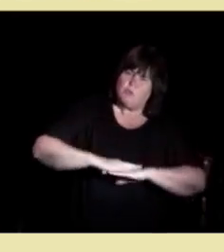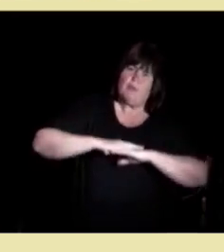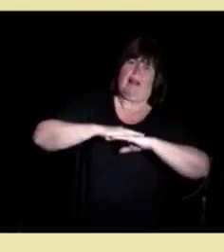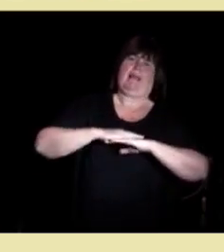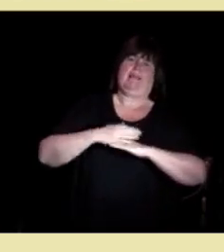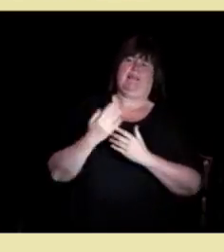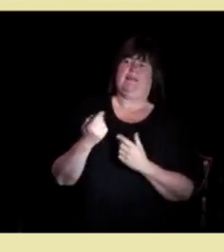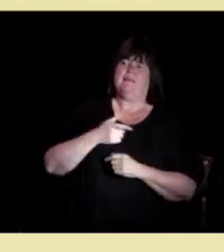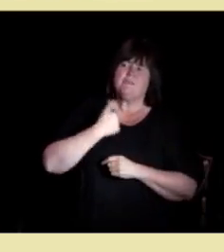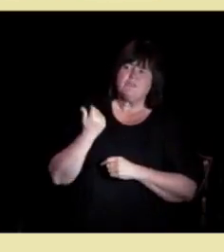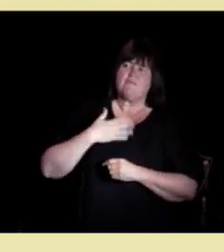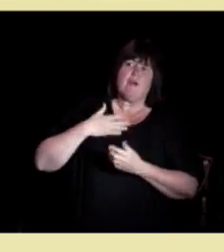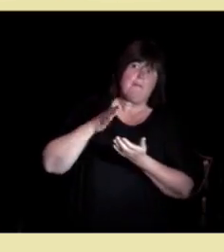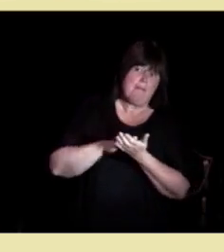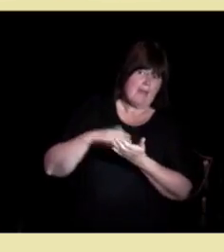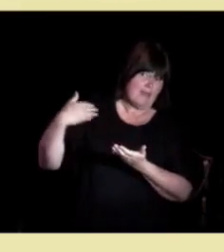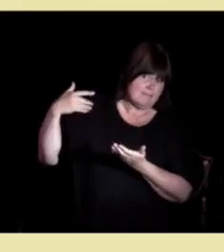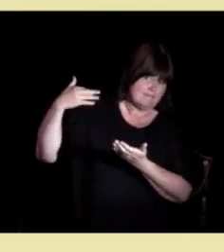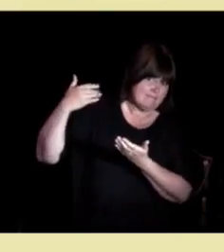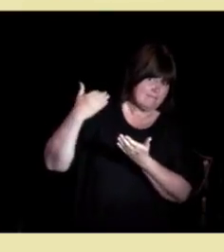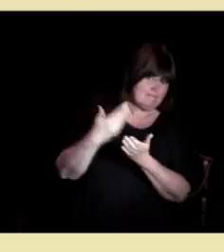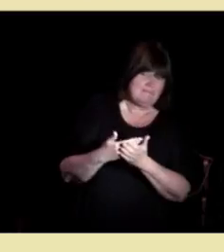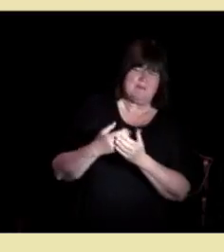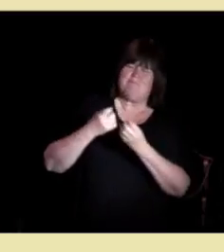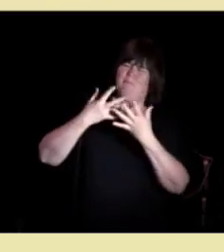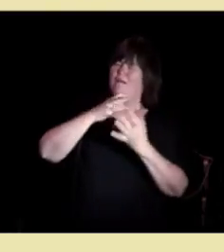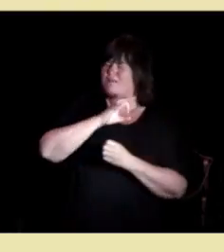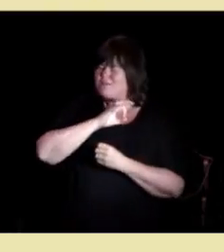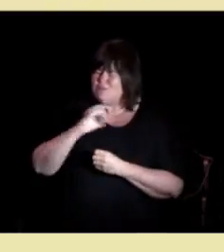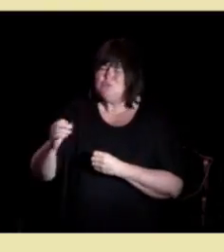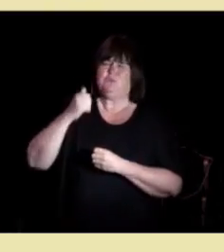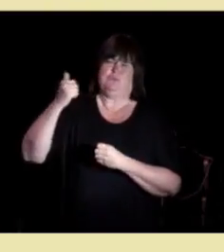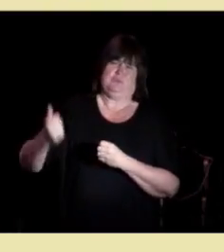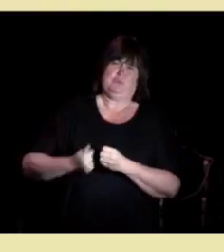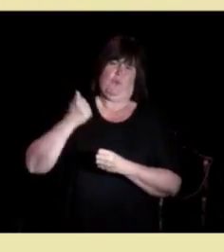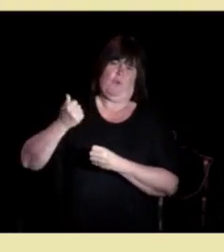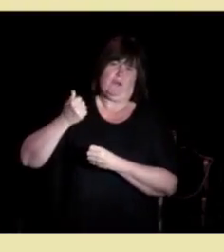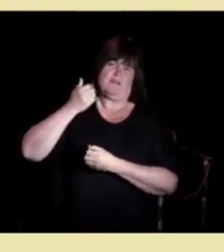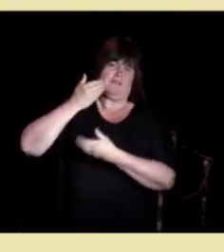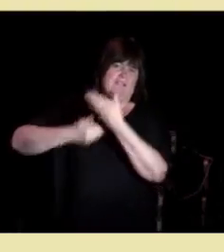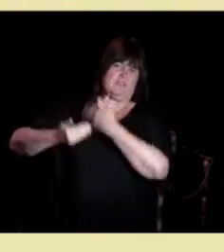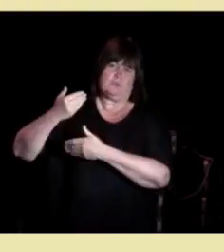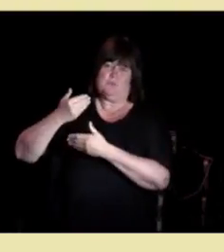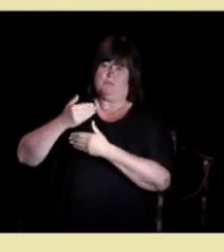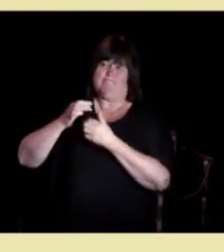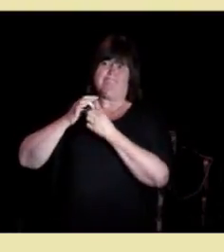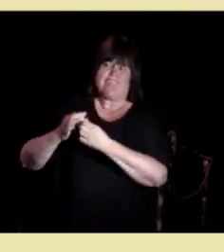som vi har med oss gjennom en mange tusen år gammel tradisjon innenfor helsefagene.